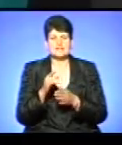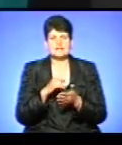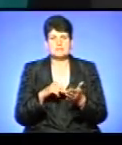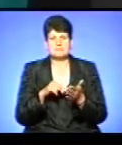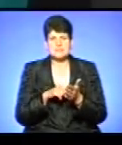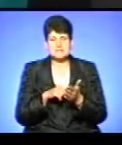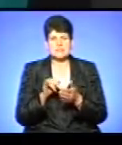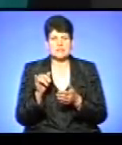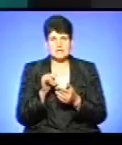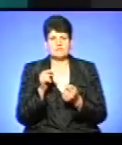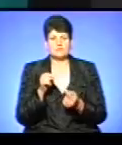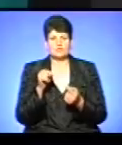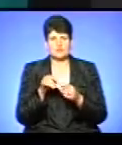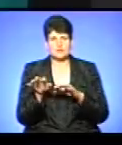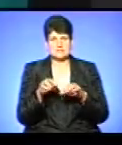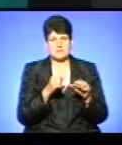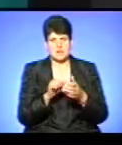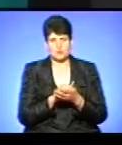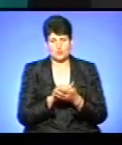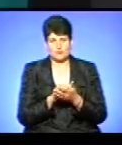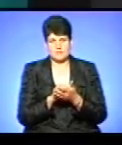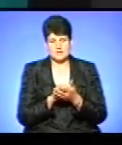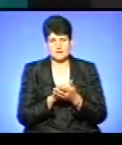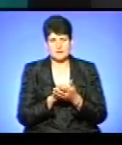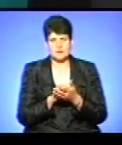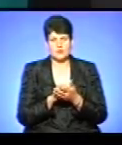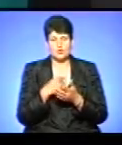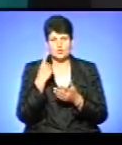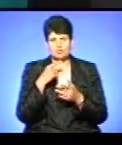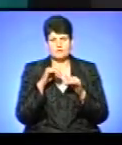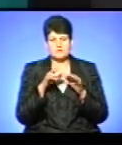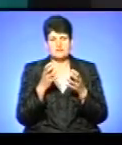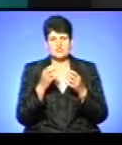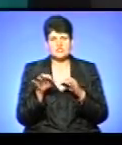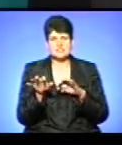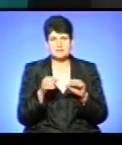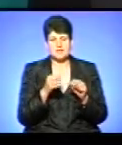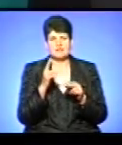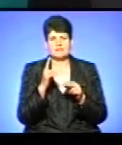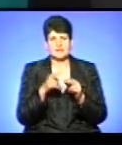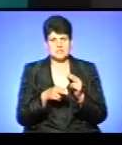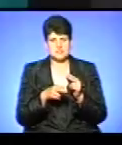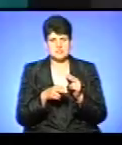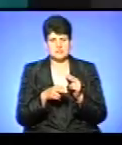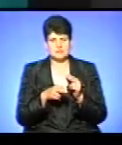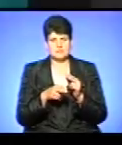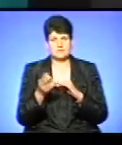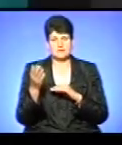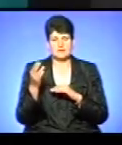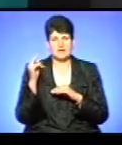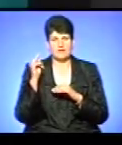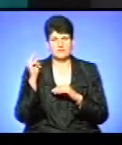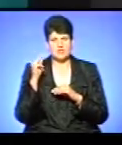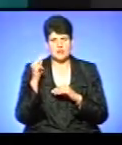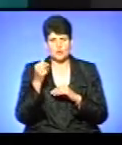і, відповідно, забрали документи. Документи, особові справи забрали ще з кінця поточного навчального